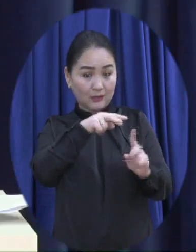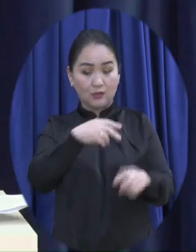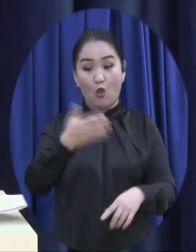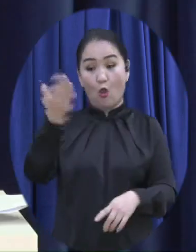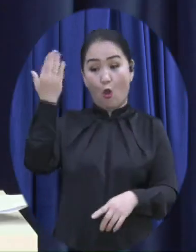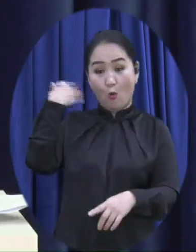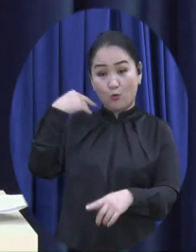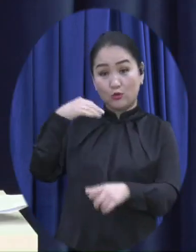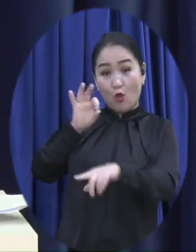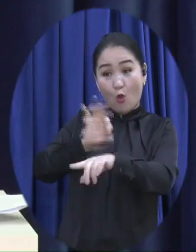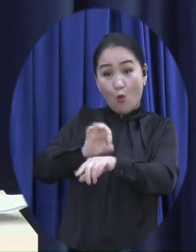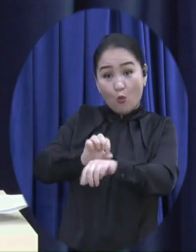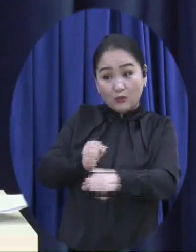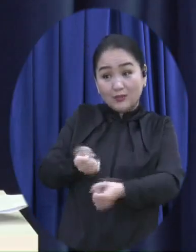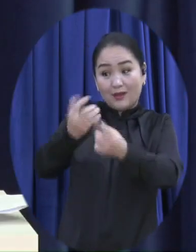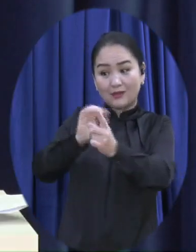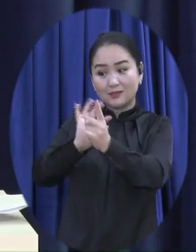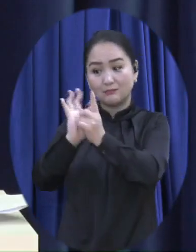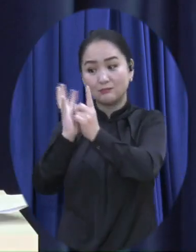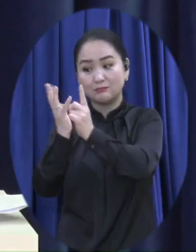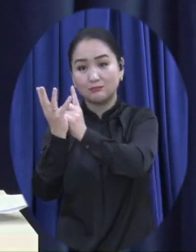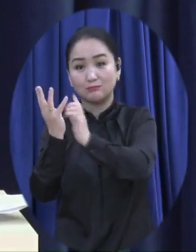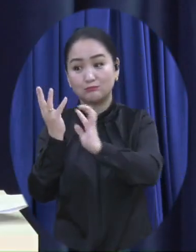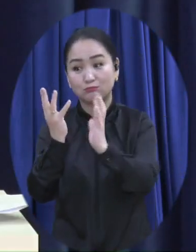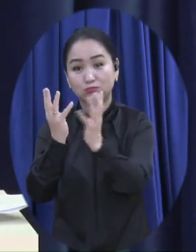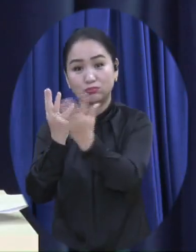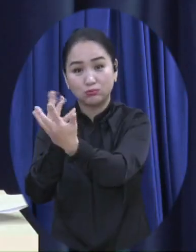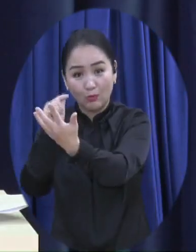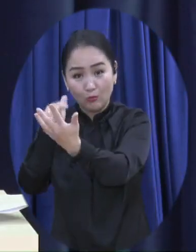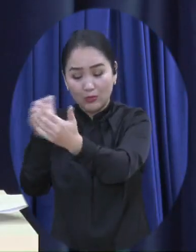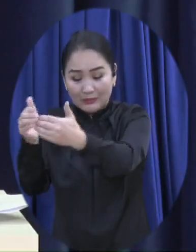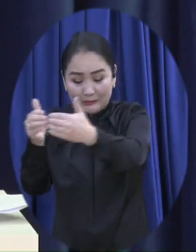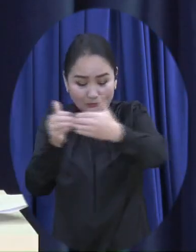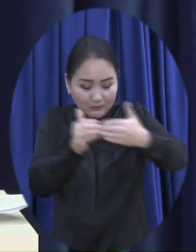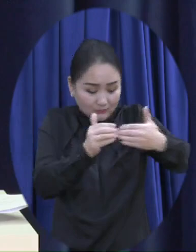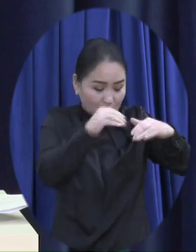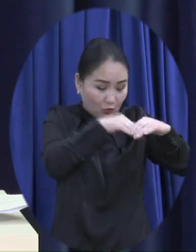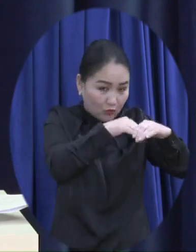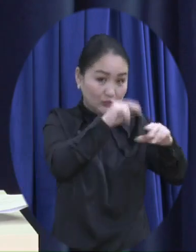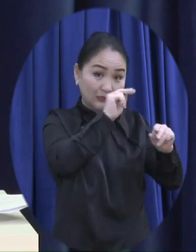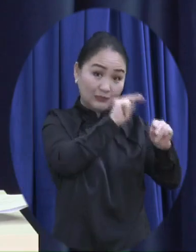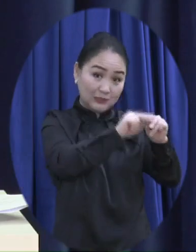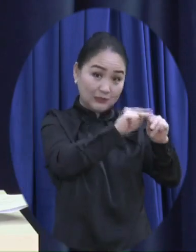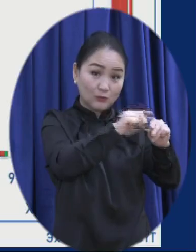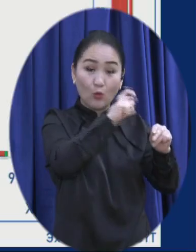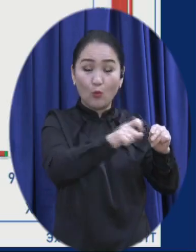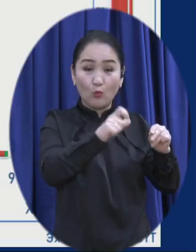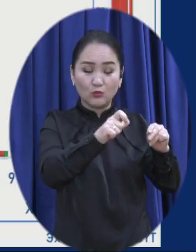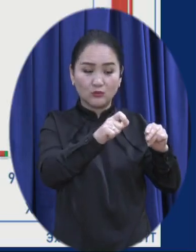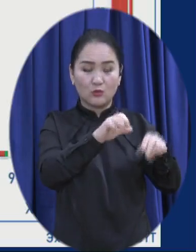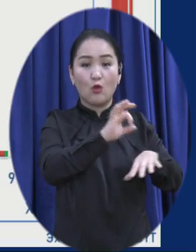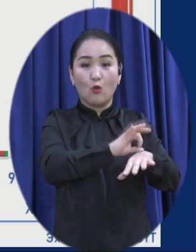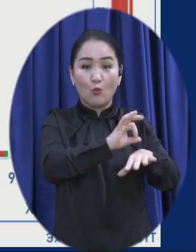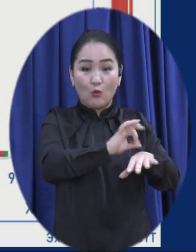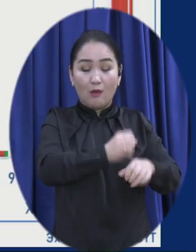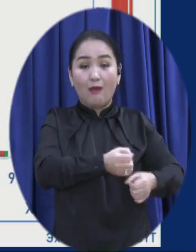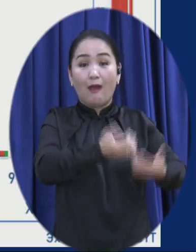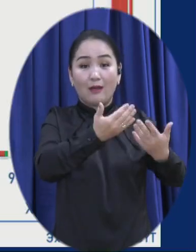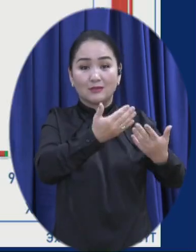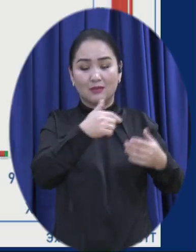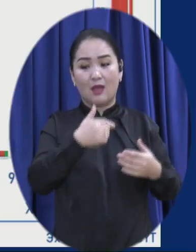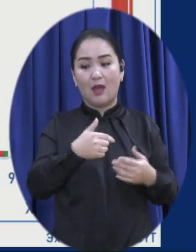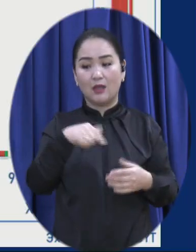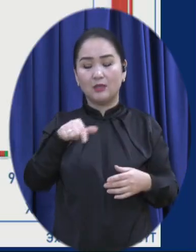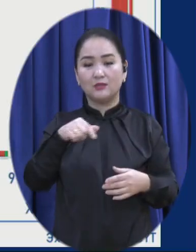одоо батлагдсан өвчлсөн хүмүүсүүдийн ойрын хавьтал, тэдгээртээ өвчл клиникийн шинж тэмдэг эхлэхээс өмнө ямар